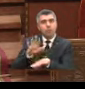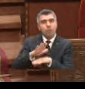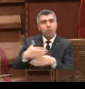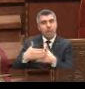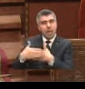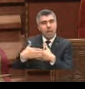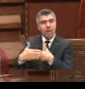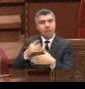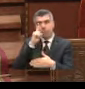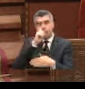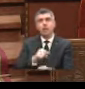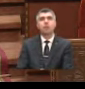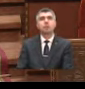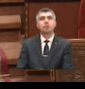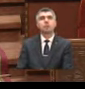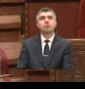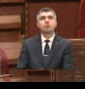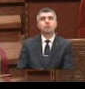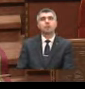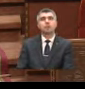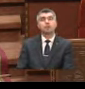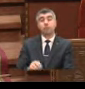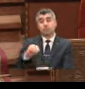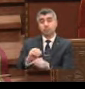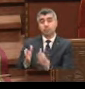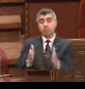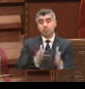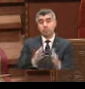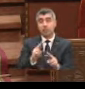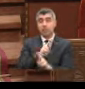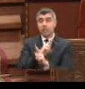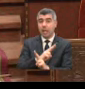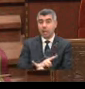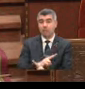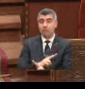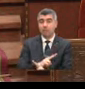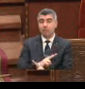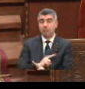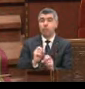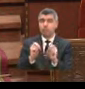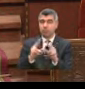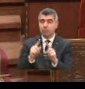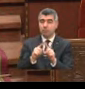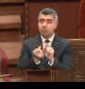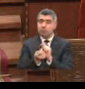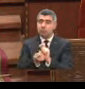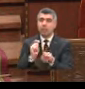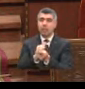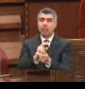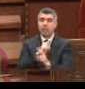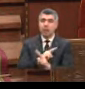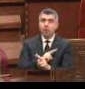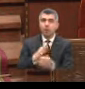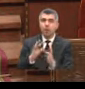القريب العاجل إن شاء الله. بالنسبة لموضوع المتقاعدين، هذا الشيء غادي يتشاف، كاين مراجعة ديال التقاعد اللي جاية، وهذا الموضوع